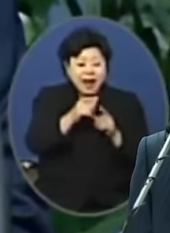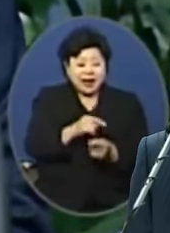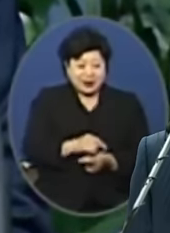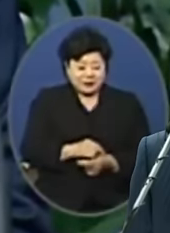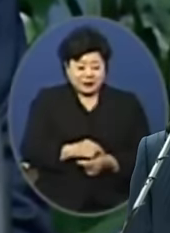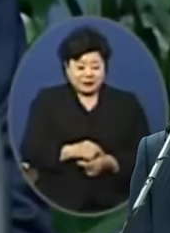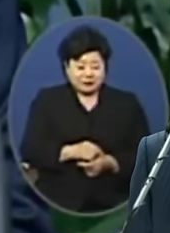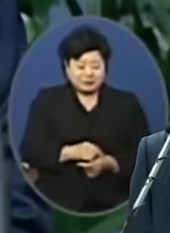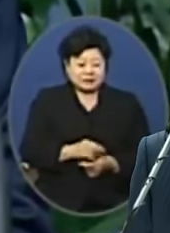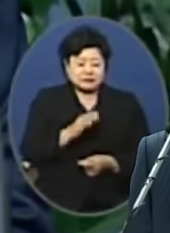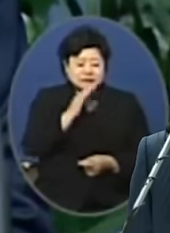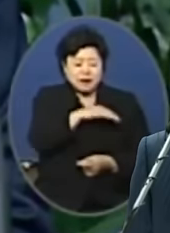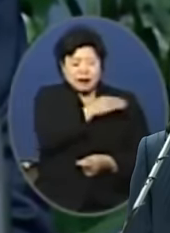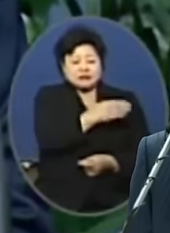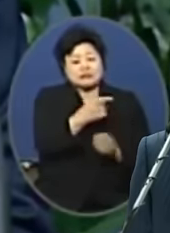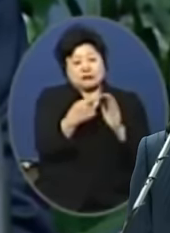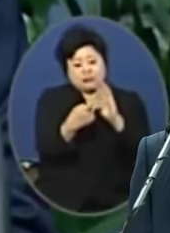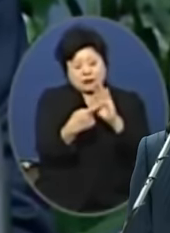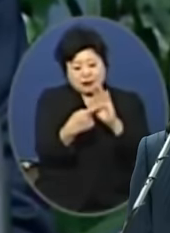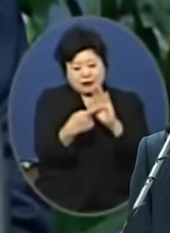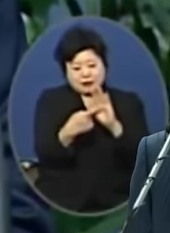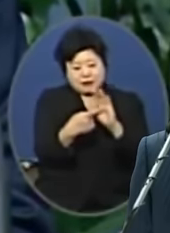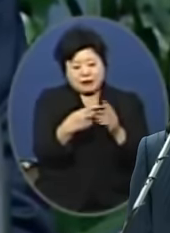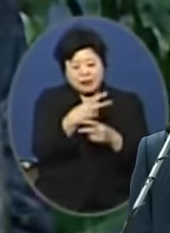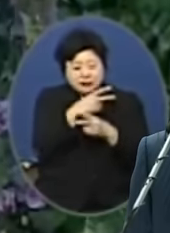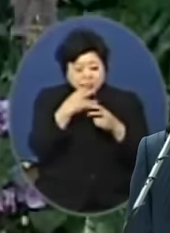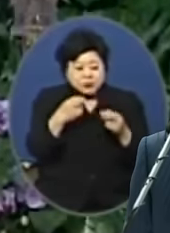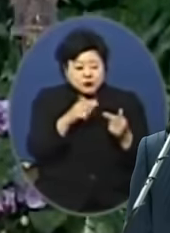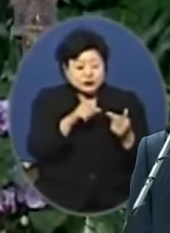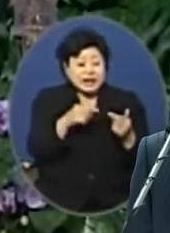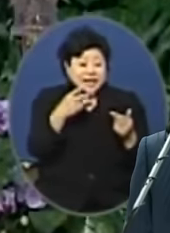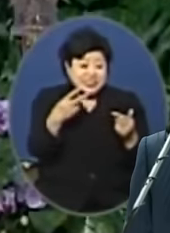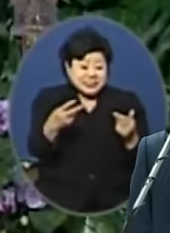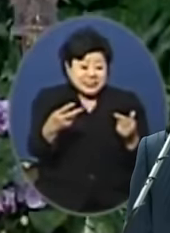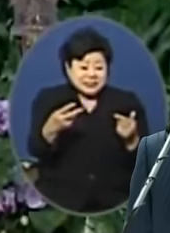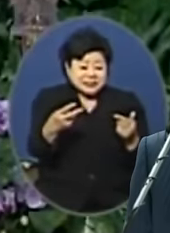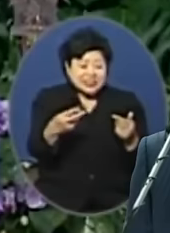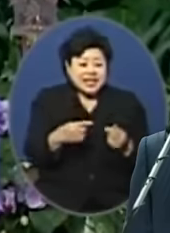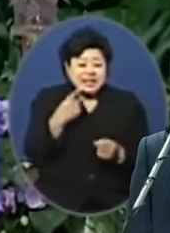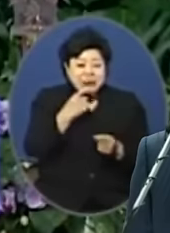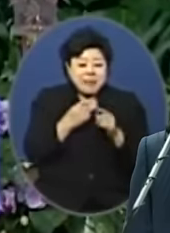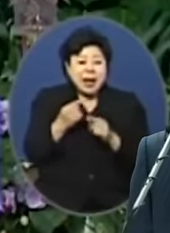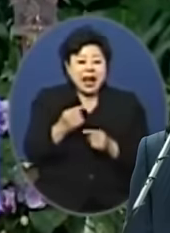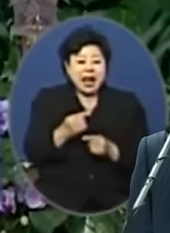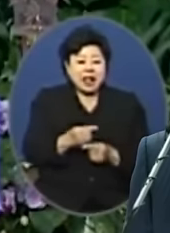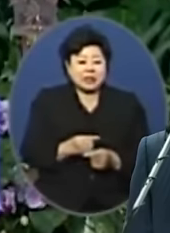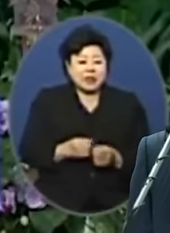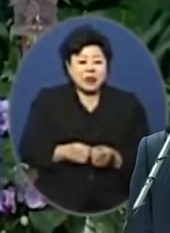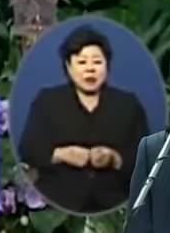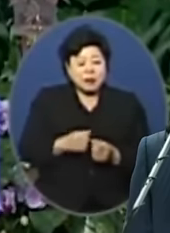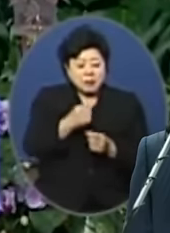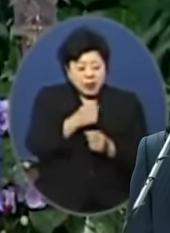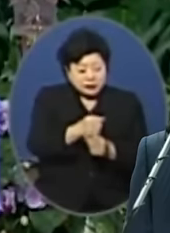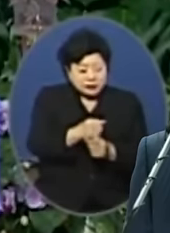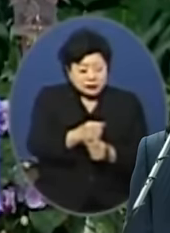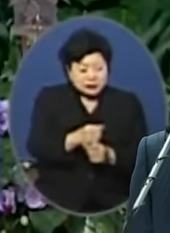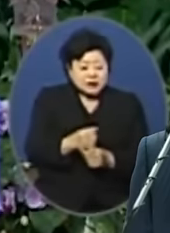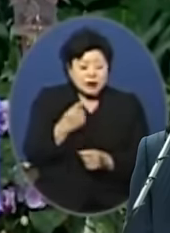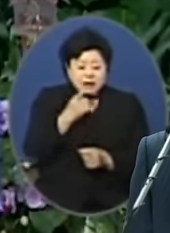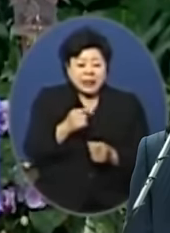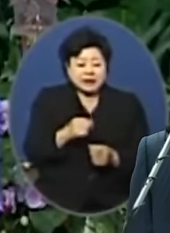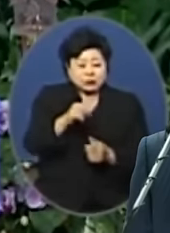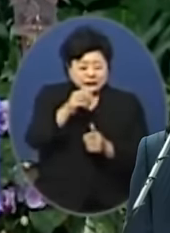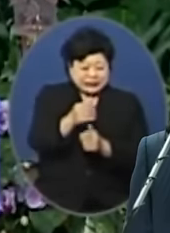하면 굉장한 능력이 나타나는 것입니다. 잠언서 6장 2절 내 입의 말로 내가 얽혔으며 내 입의 말로 인하여